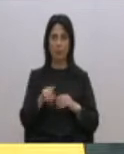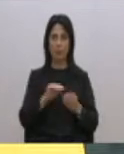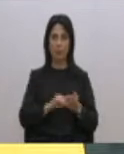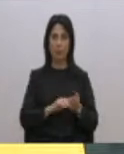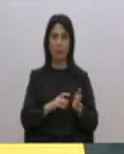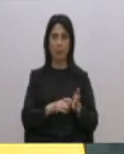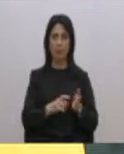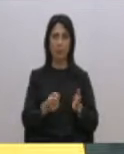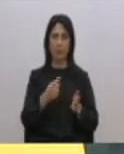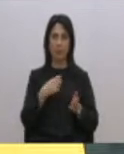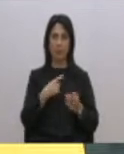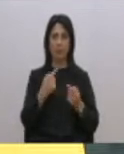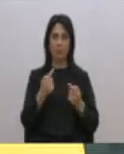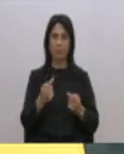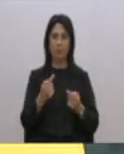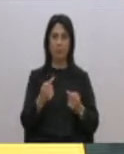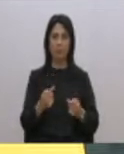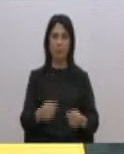ჩანაწერის გაჩენა მნიშვნელოვანია.